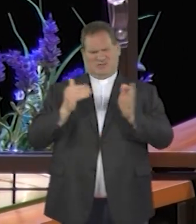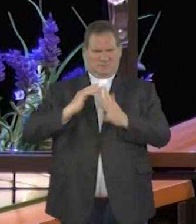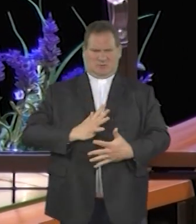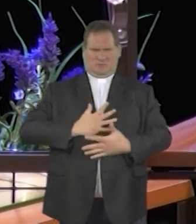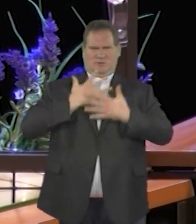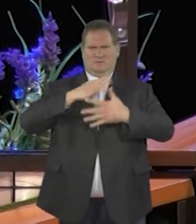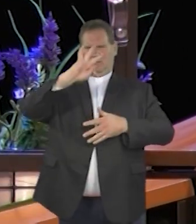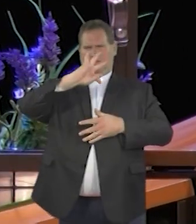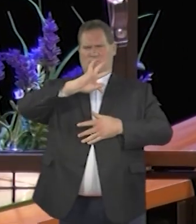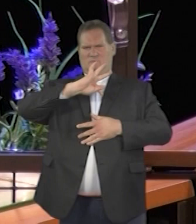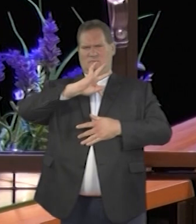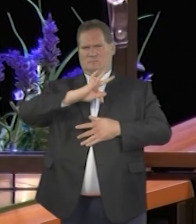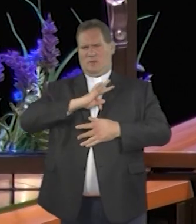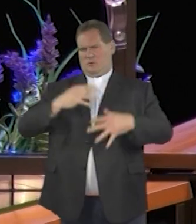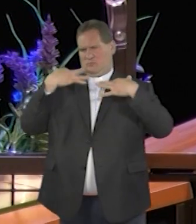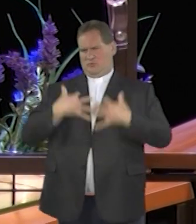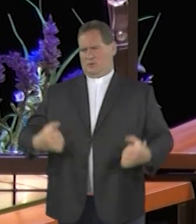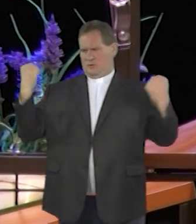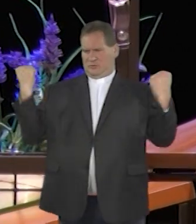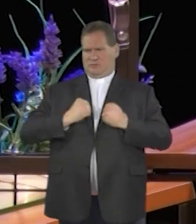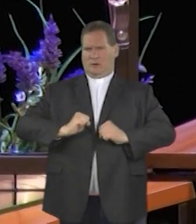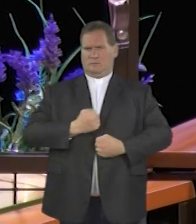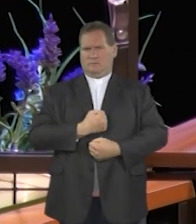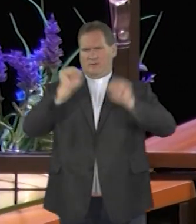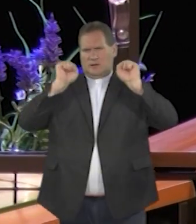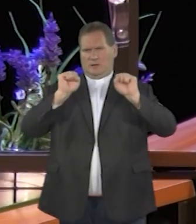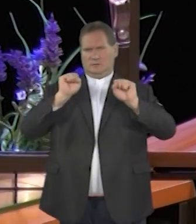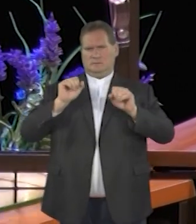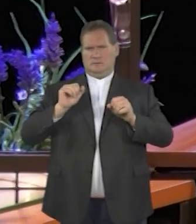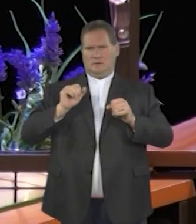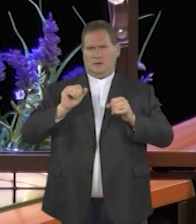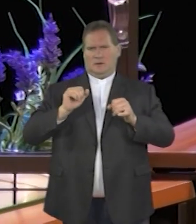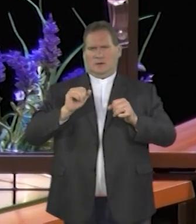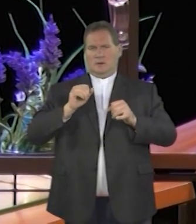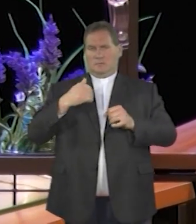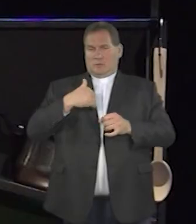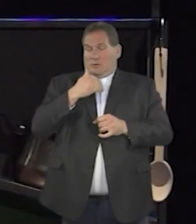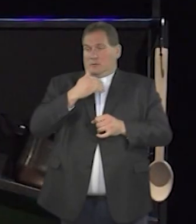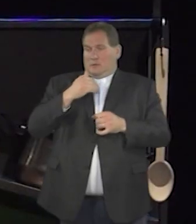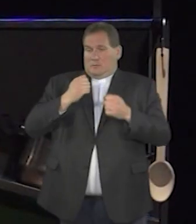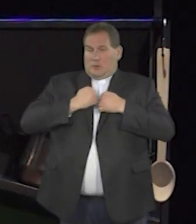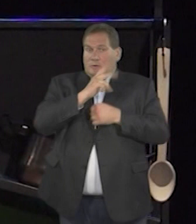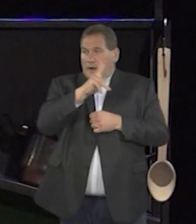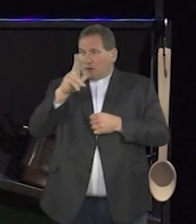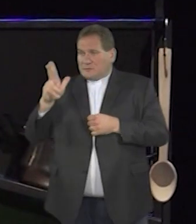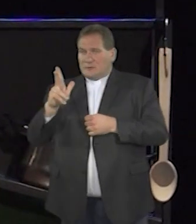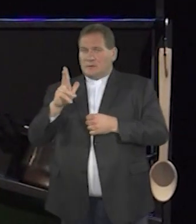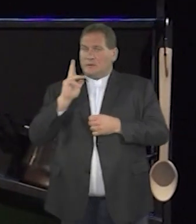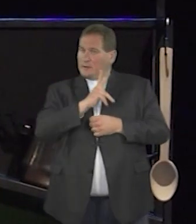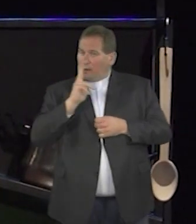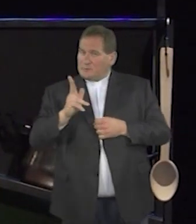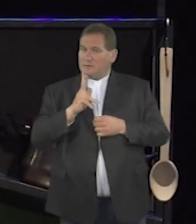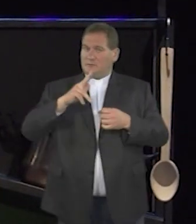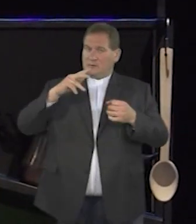moim ciele siła, odwaga, hart ducha. Mnie się boi każdy się mnie